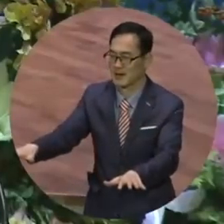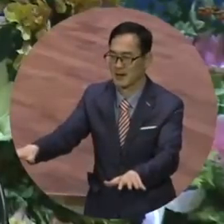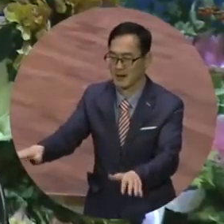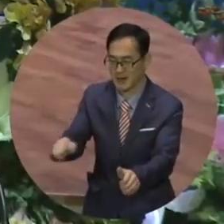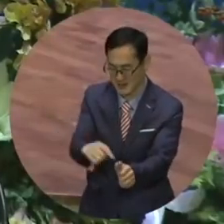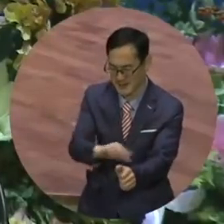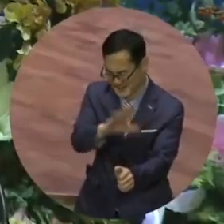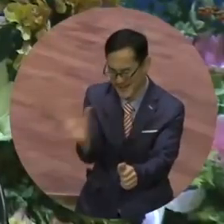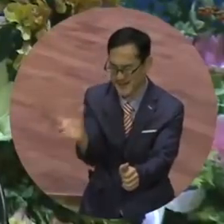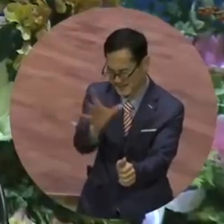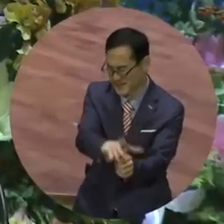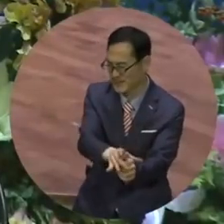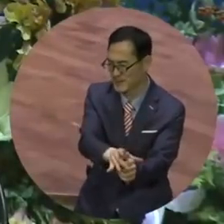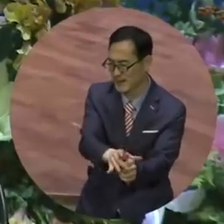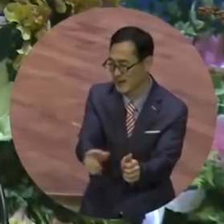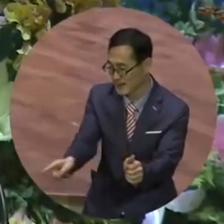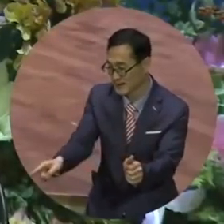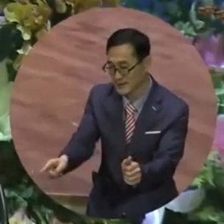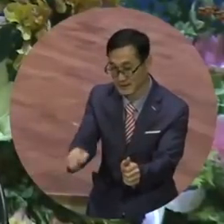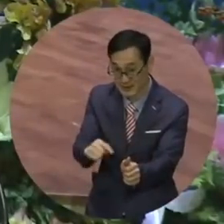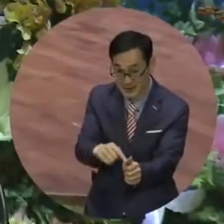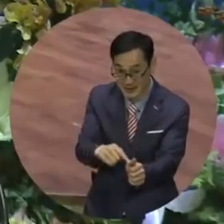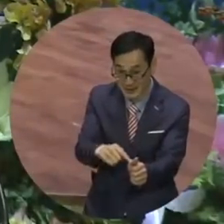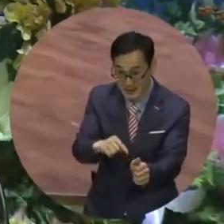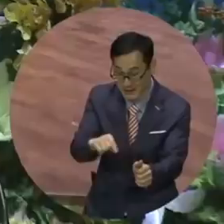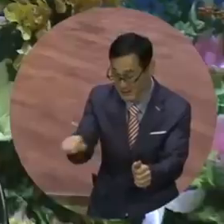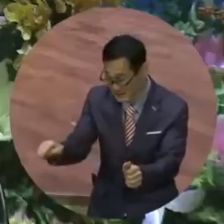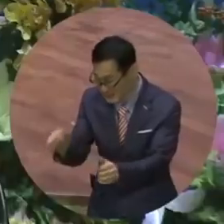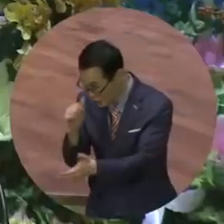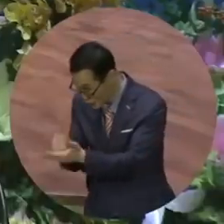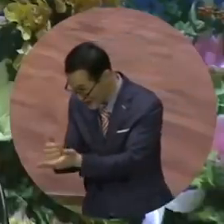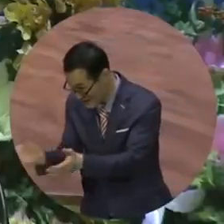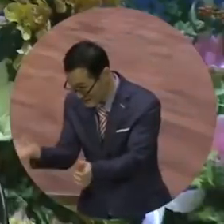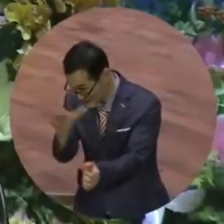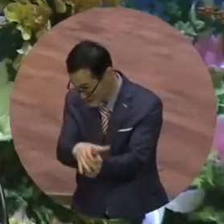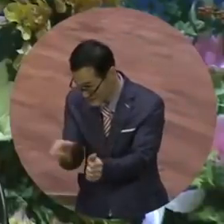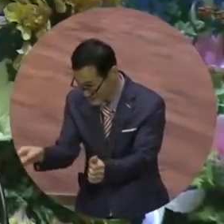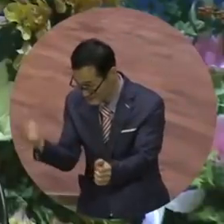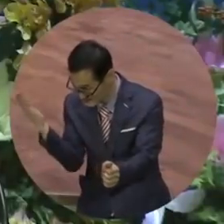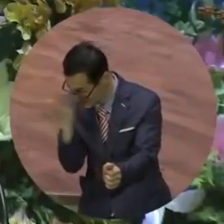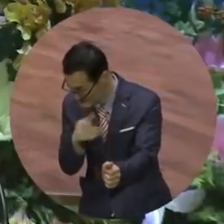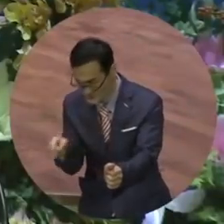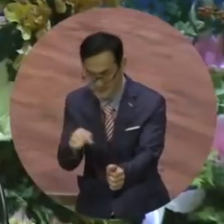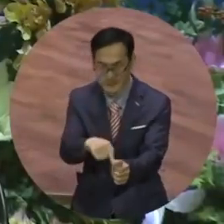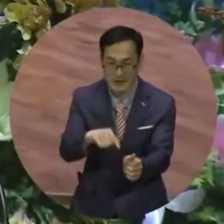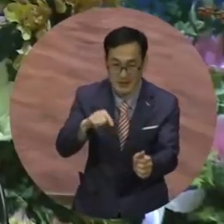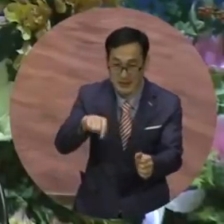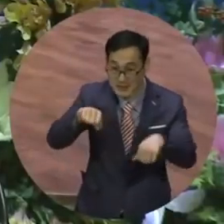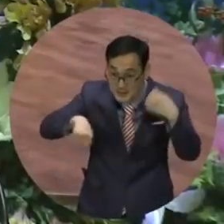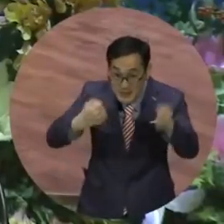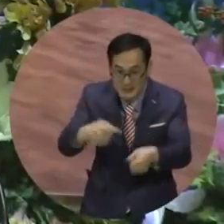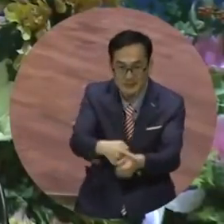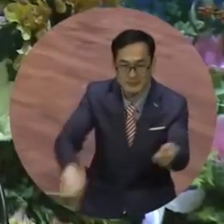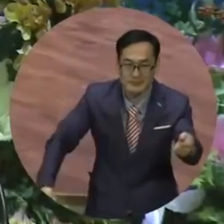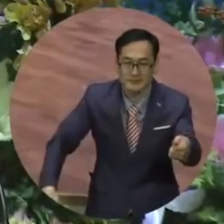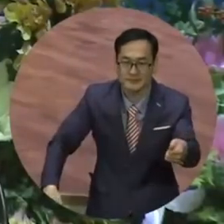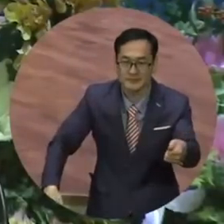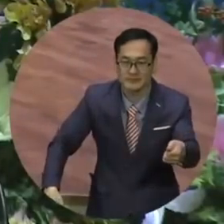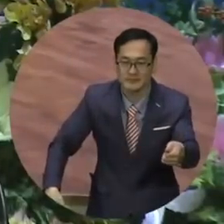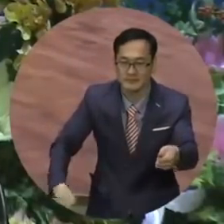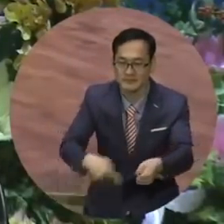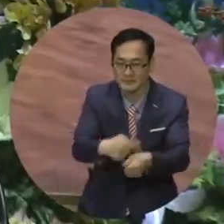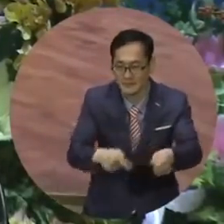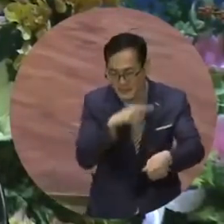짐승으로 전가합니다. 이 짐승의, 이 사람의 모든 죄를 이 짐승에 옮깁니다. 그리고 그 짐승을 죽여서 피를